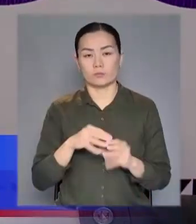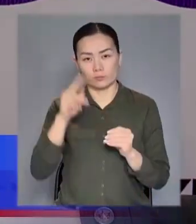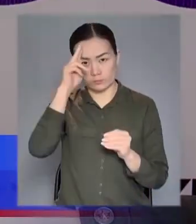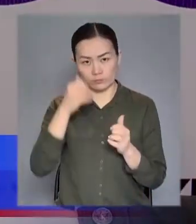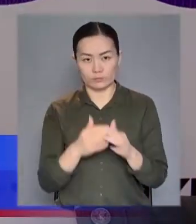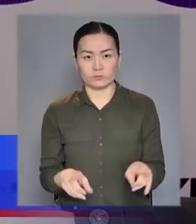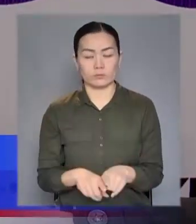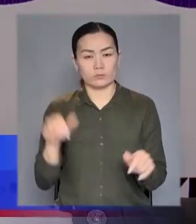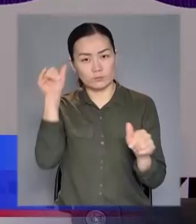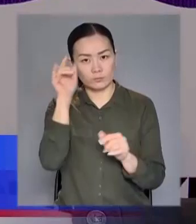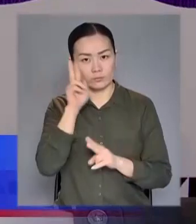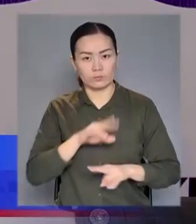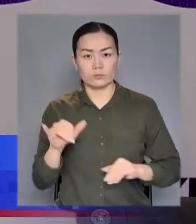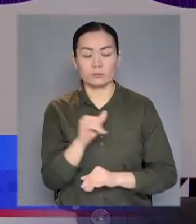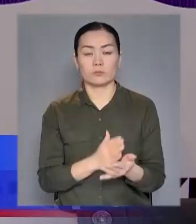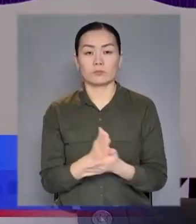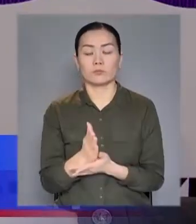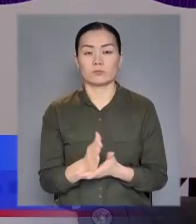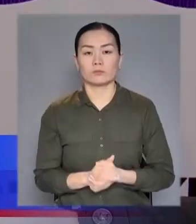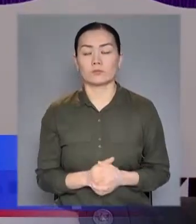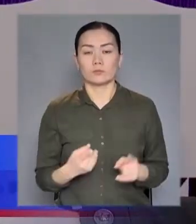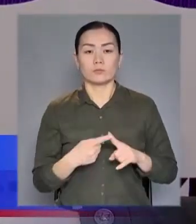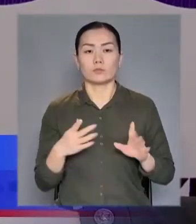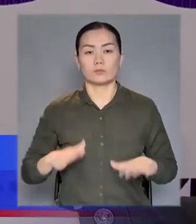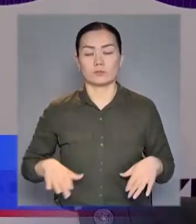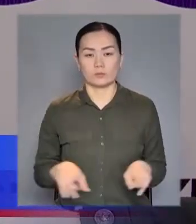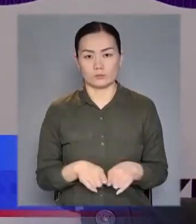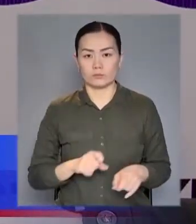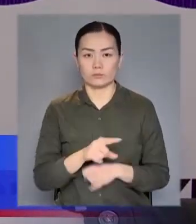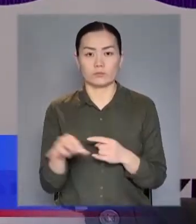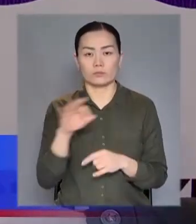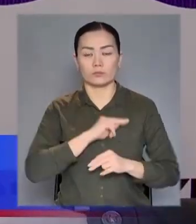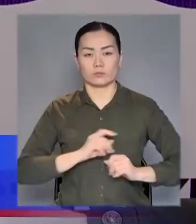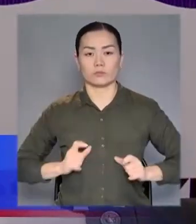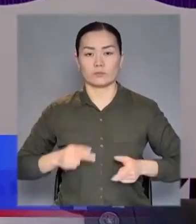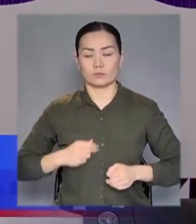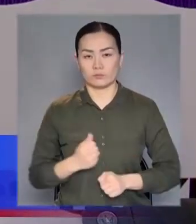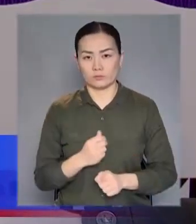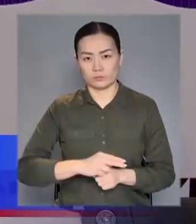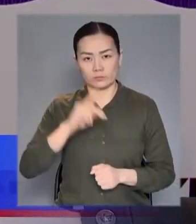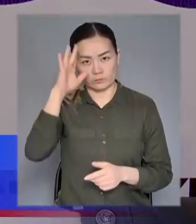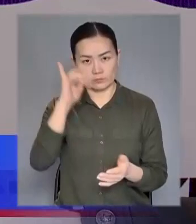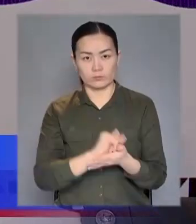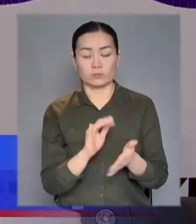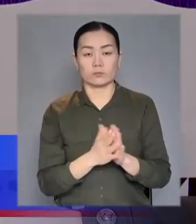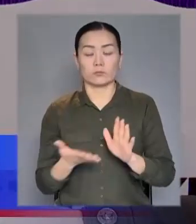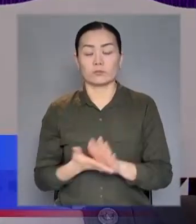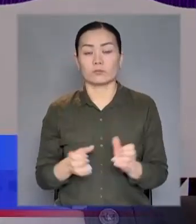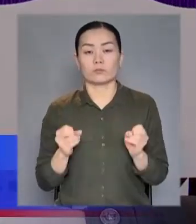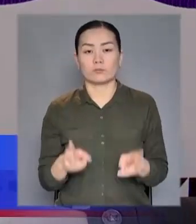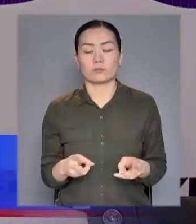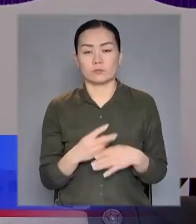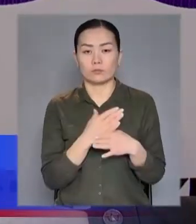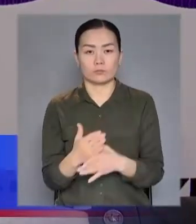учебы просто не знает, куда идти и кому обращаться. На первом месте, конечно, стоят вопросы трудоустройства. Учитывая эти обстоятельства,